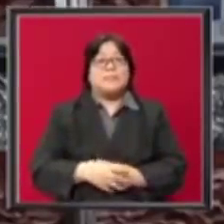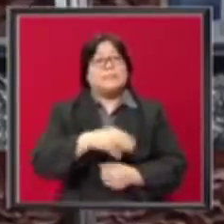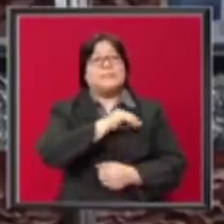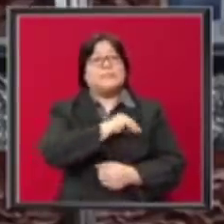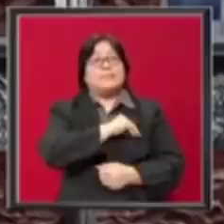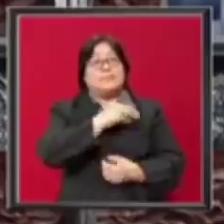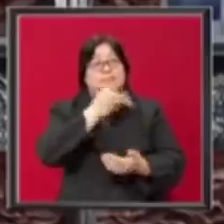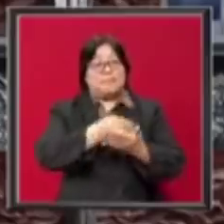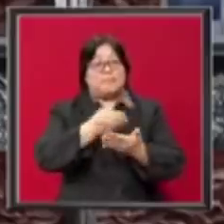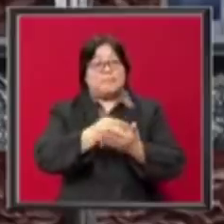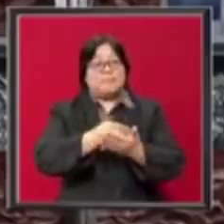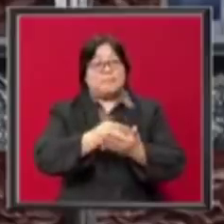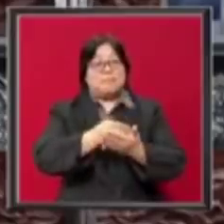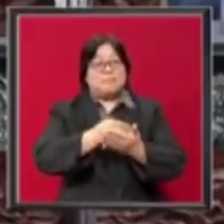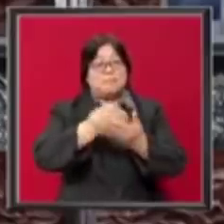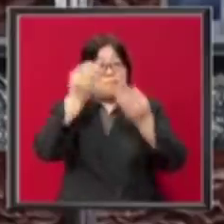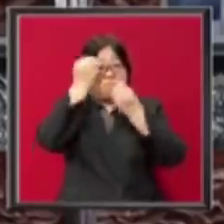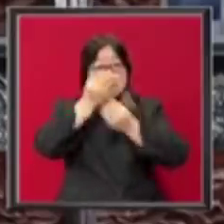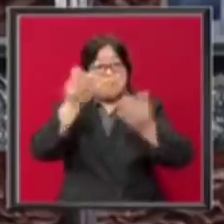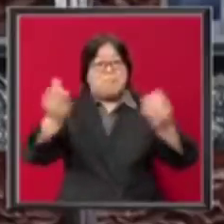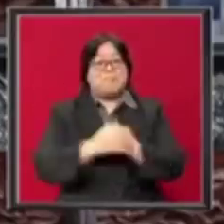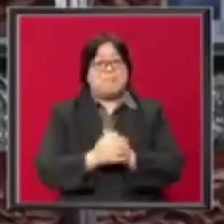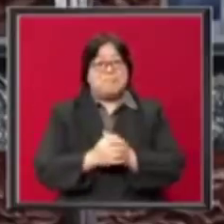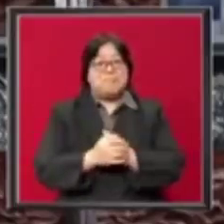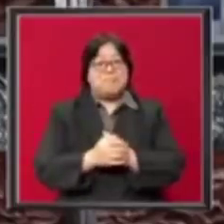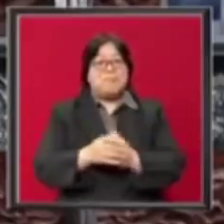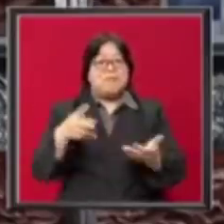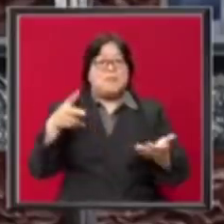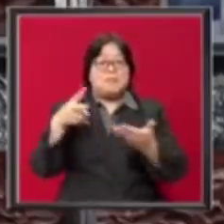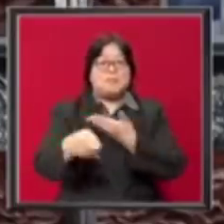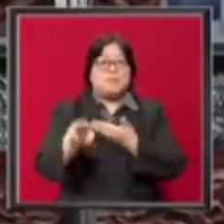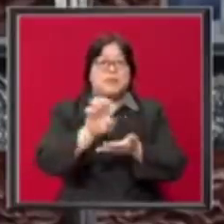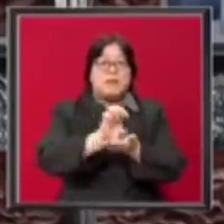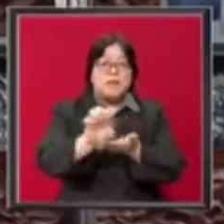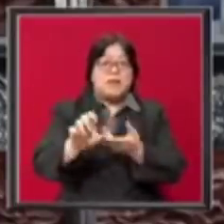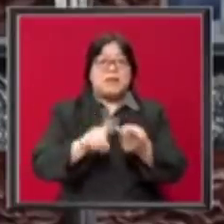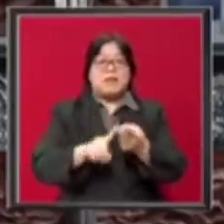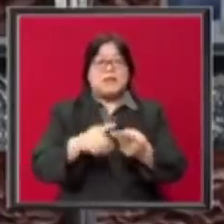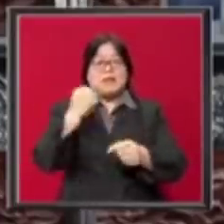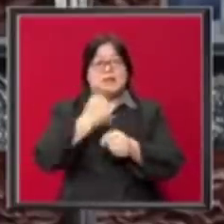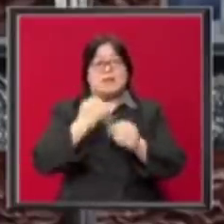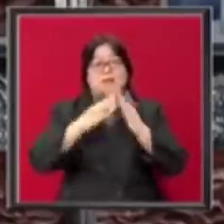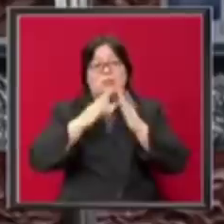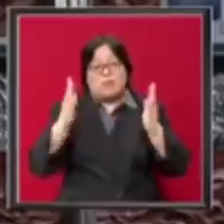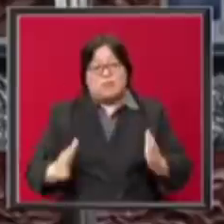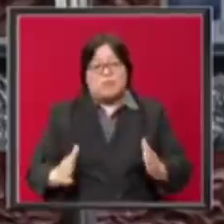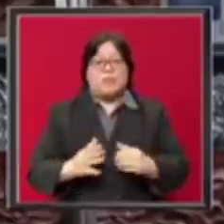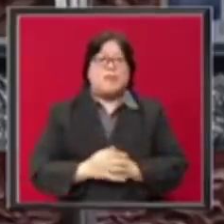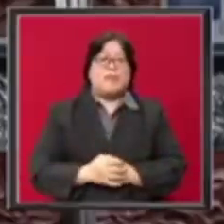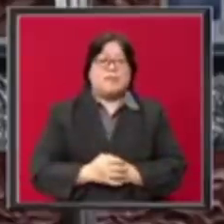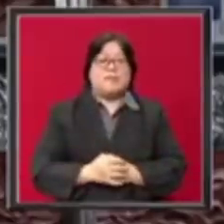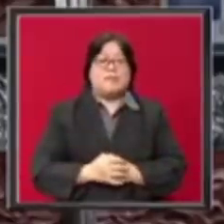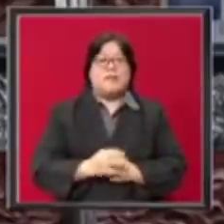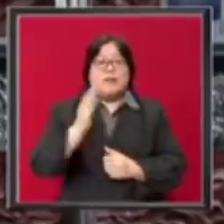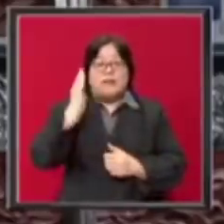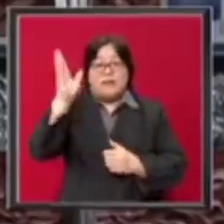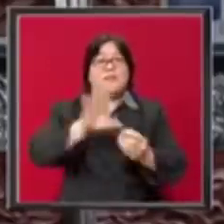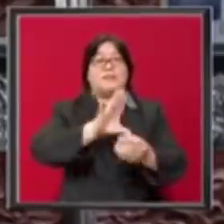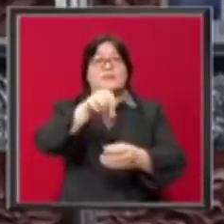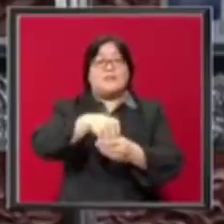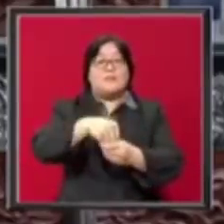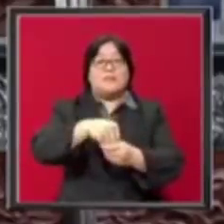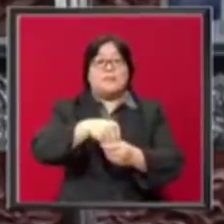Menteri Kewangan maklum tentang pemotongan allowance, kerja di rumah yang juga akan